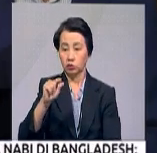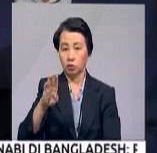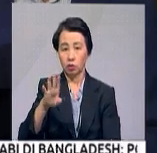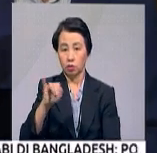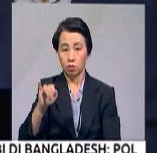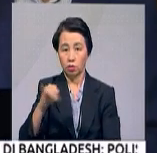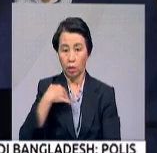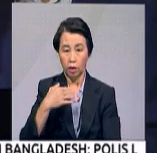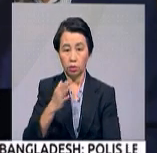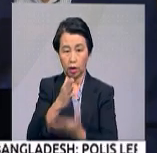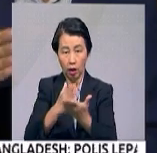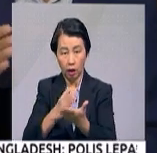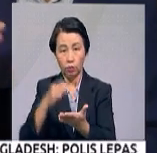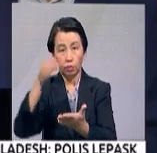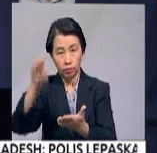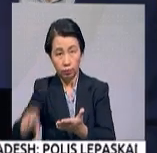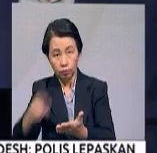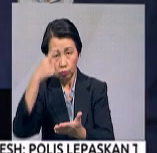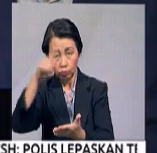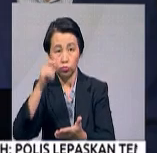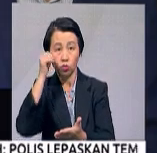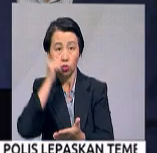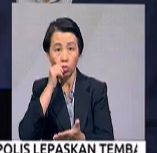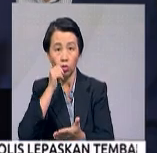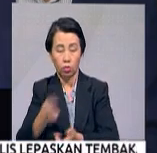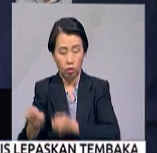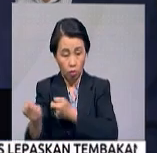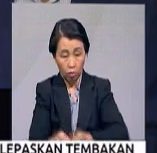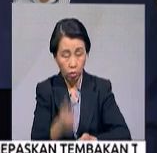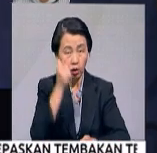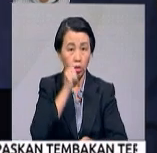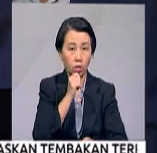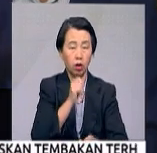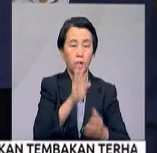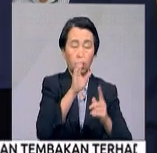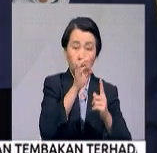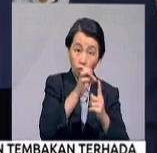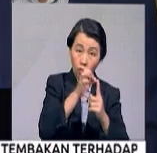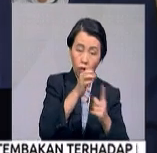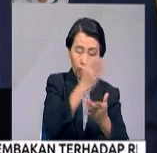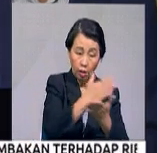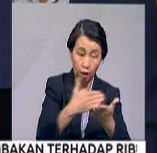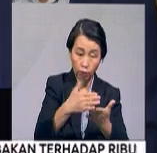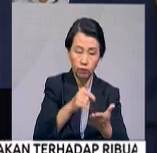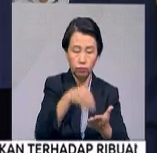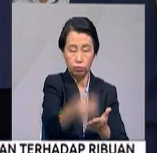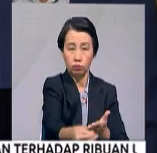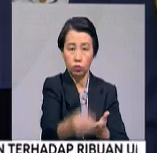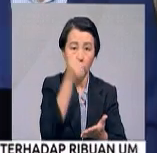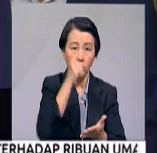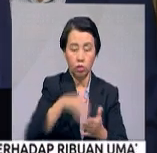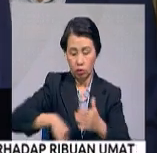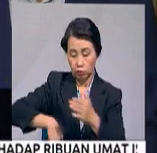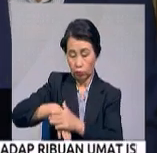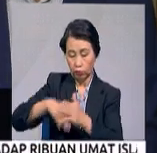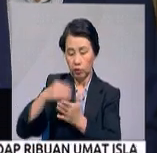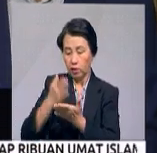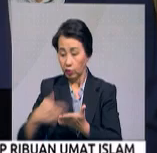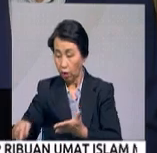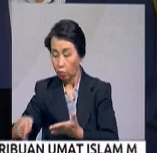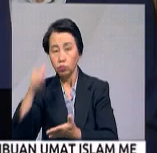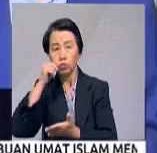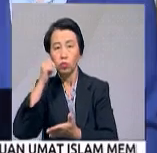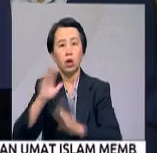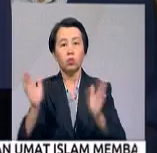carved out budget bagi wanita, hoki wanita, bola jaring wanita, football and the rest. So ia bukan